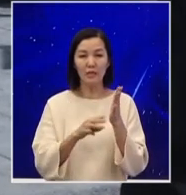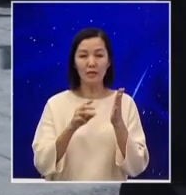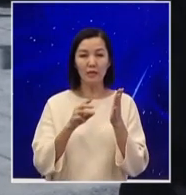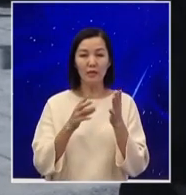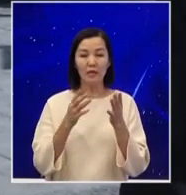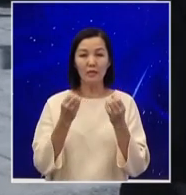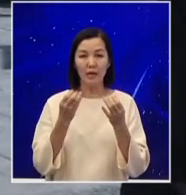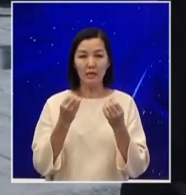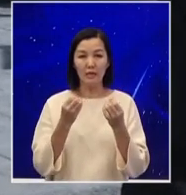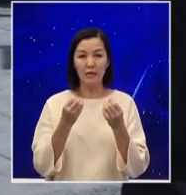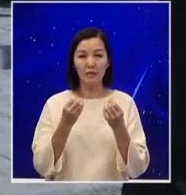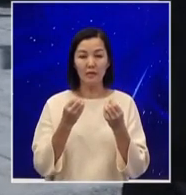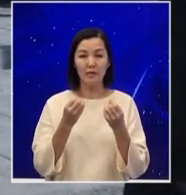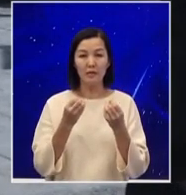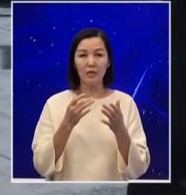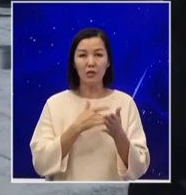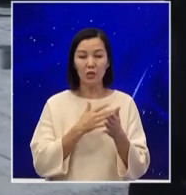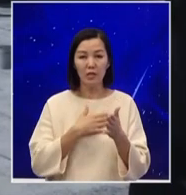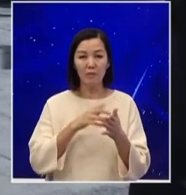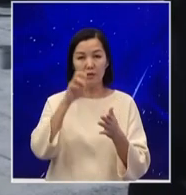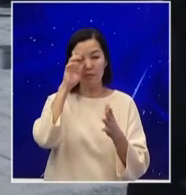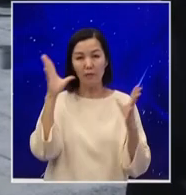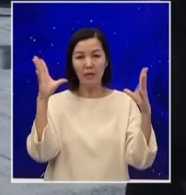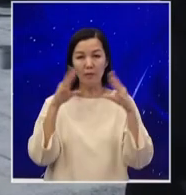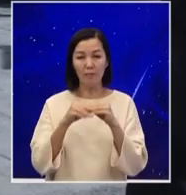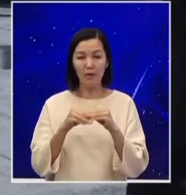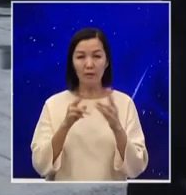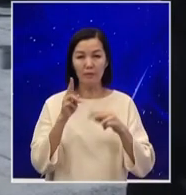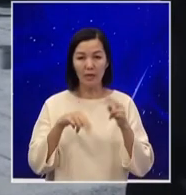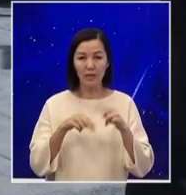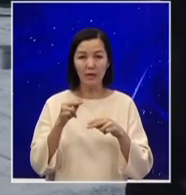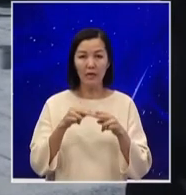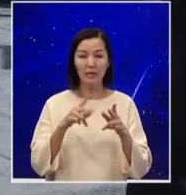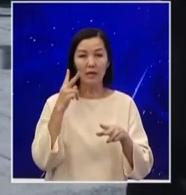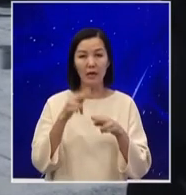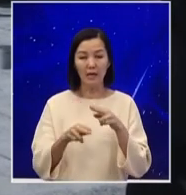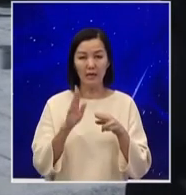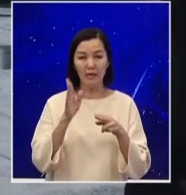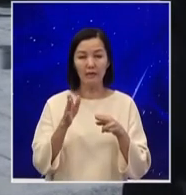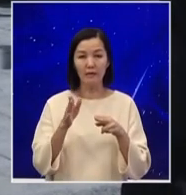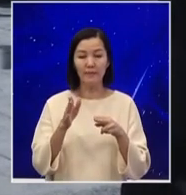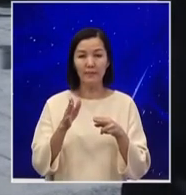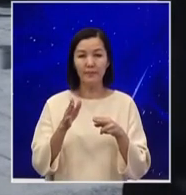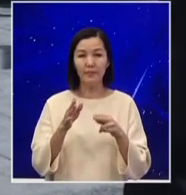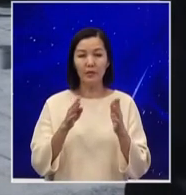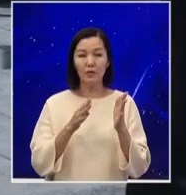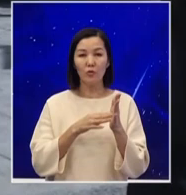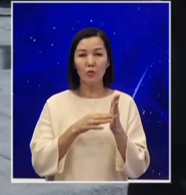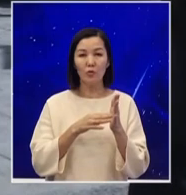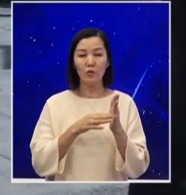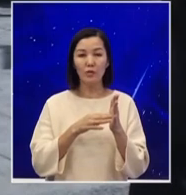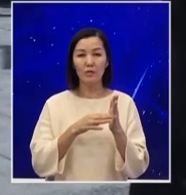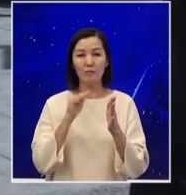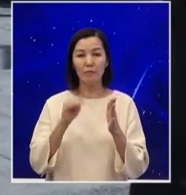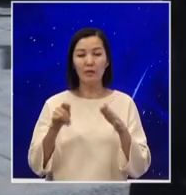3 үйден басқа бізде жаңа жекеменшік частный застройщик дейміз ғой. Олар да қазір құрылыстарын аяқтап, олар да бір 9 мың төңірегінде,